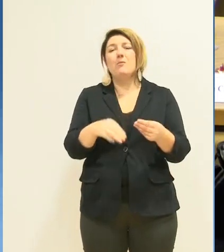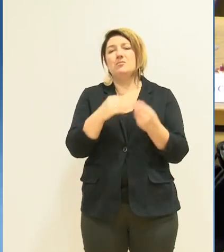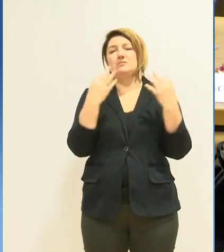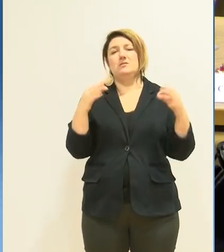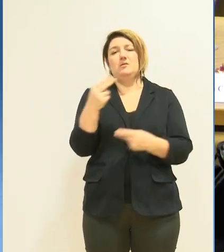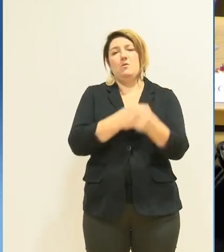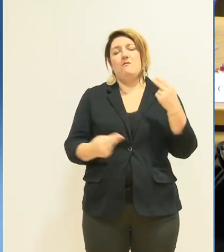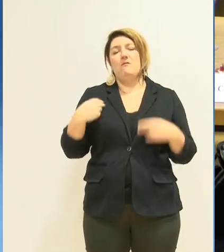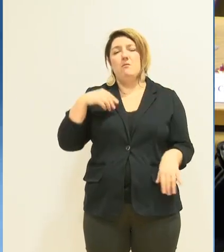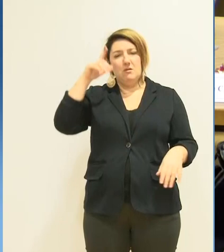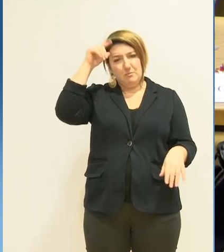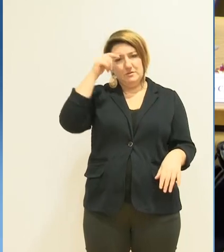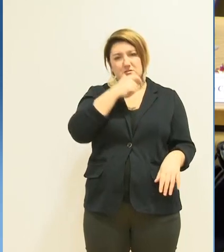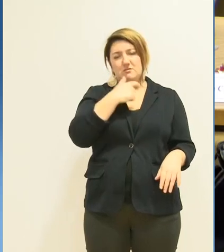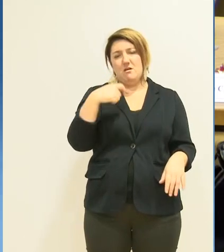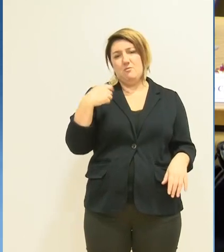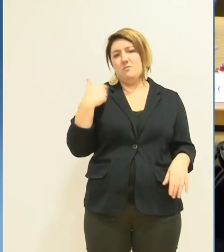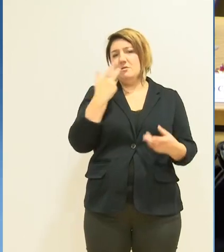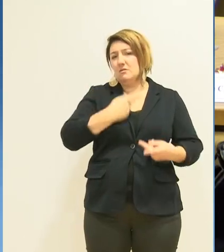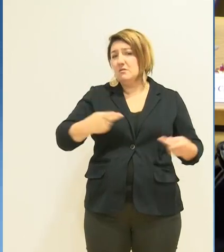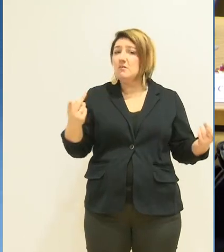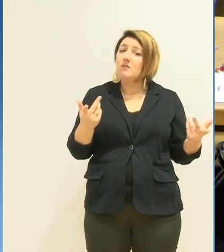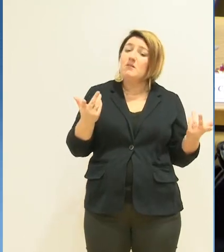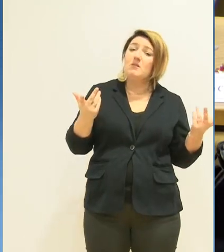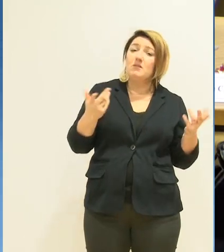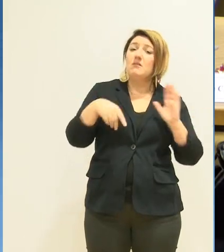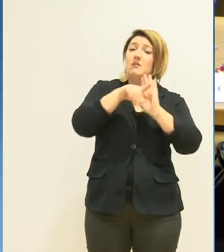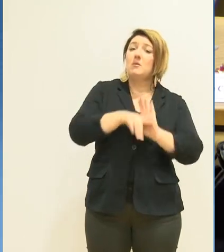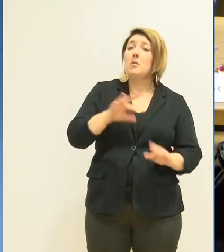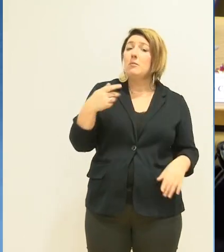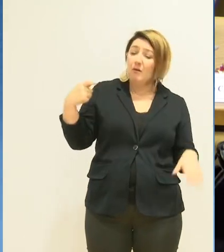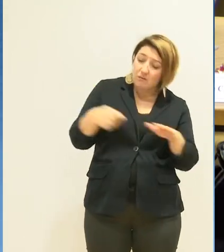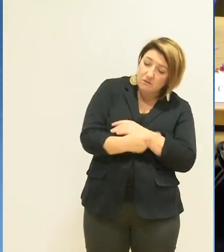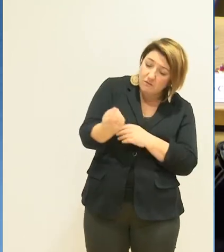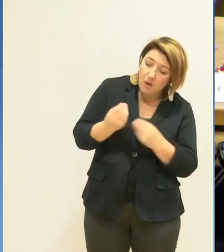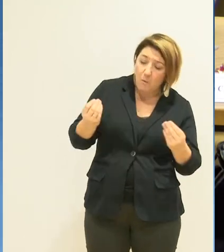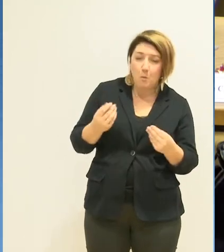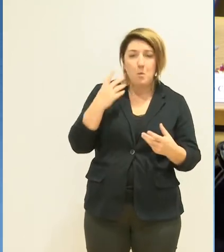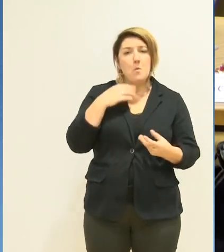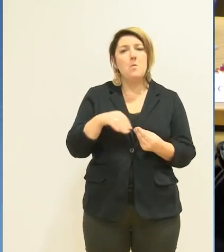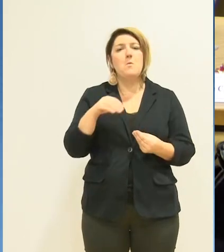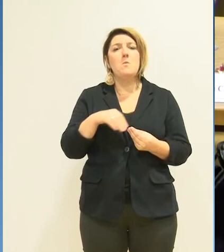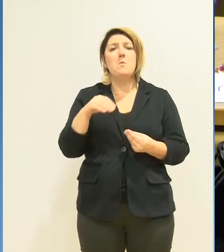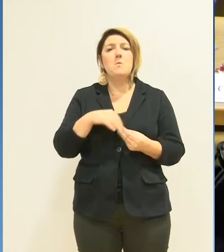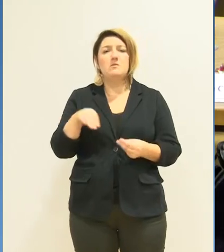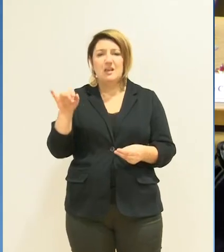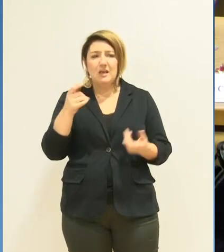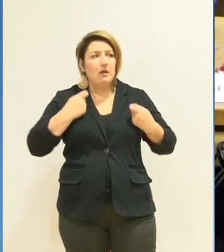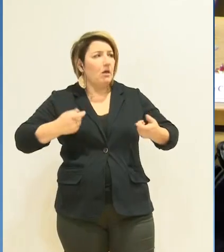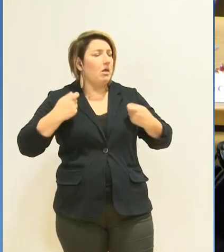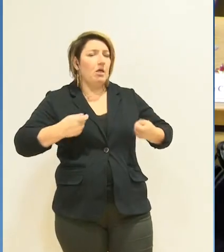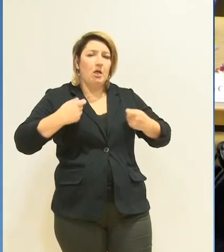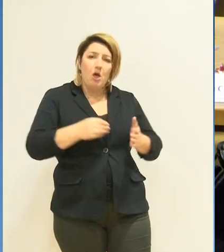président de la république ne sont pas encore financé à ce jour et qu'il est donc à craindre qu'une fois encore l'effort sera porté par les collectivités locales